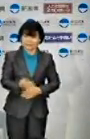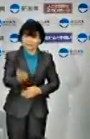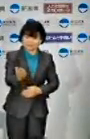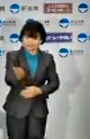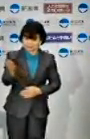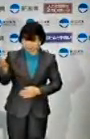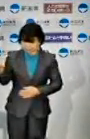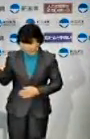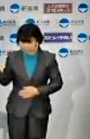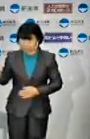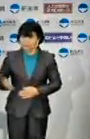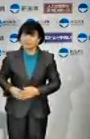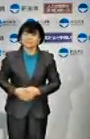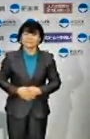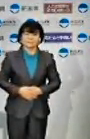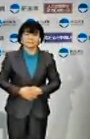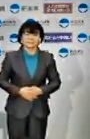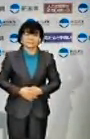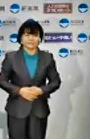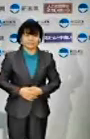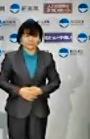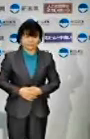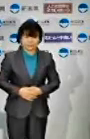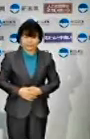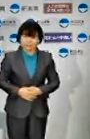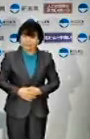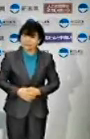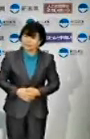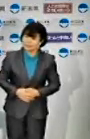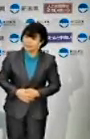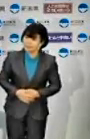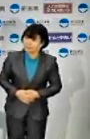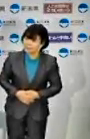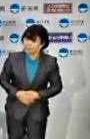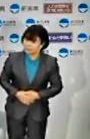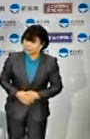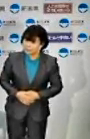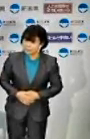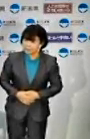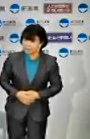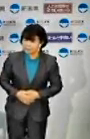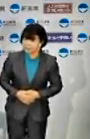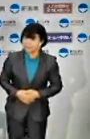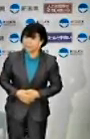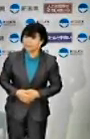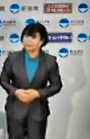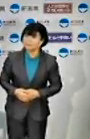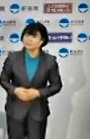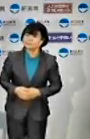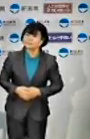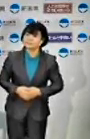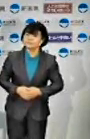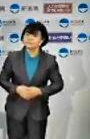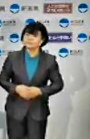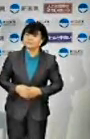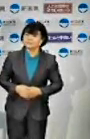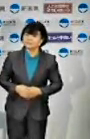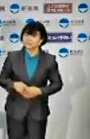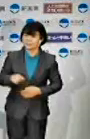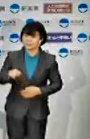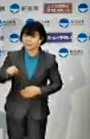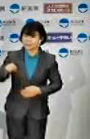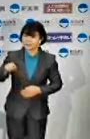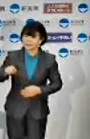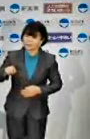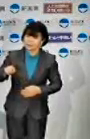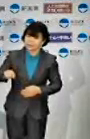ございました。それでは各社お願いいたします。 新潟日報の関係ですが、代表質問に関連してなんですけれども、佐渡汽船に関